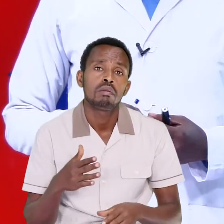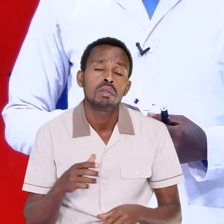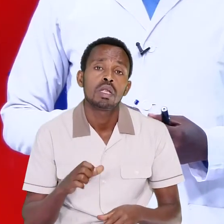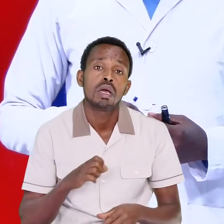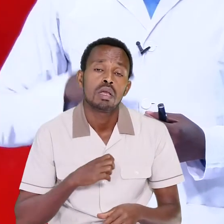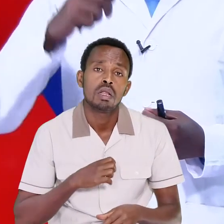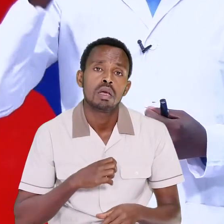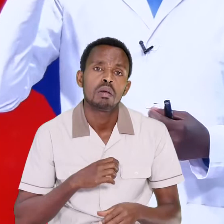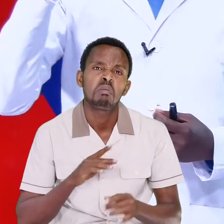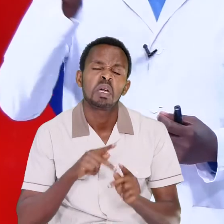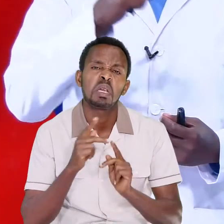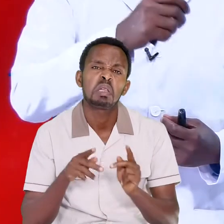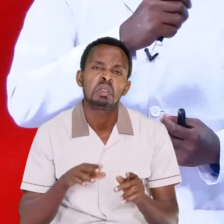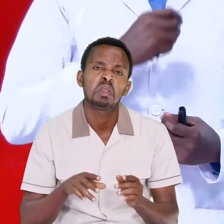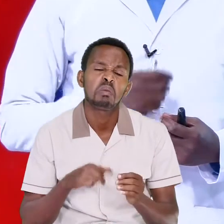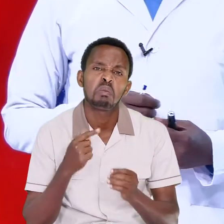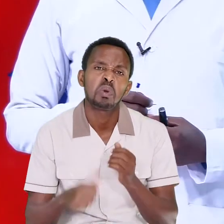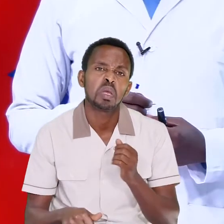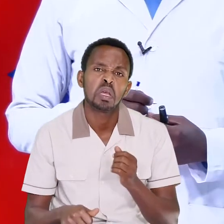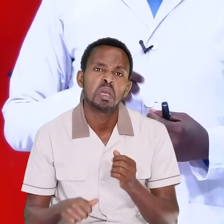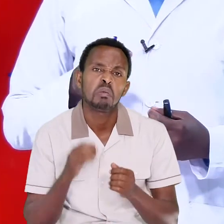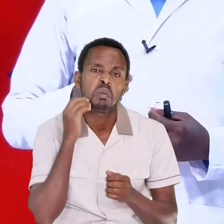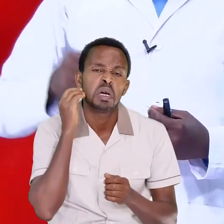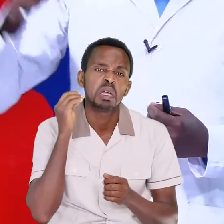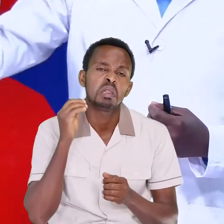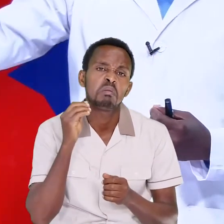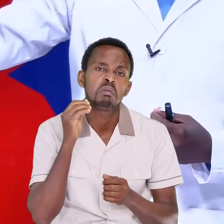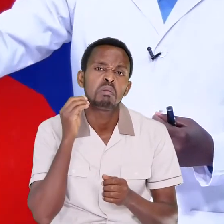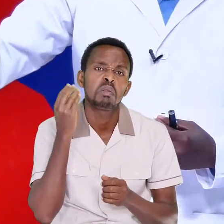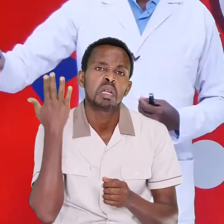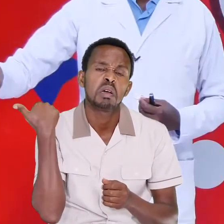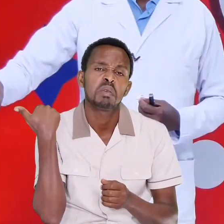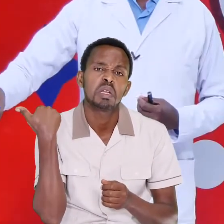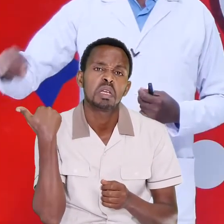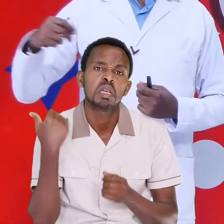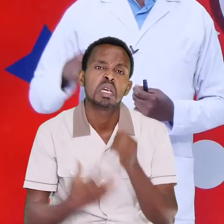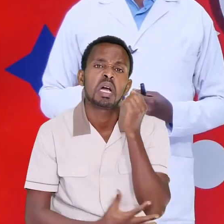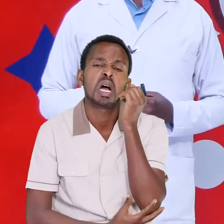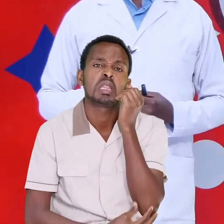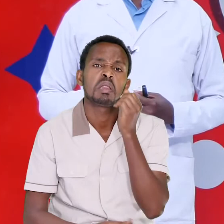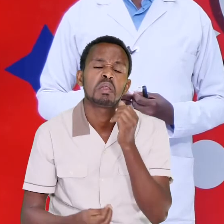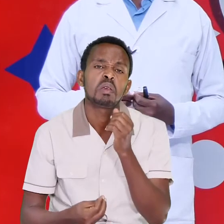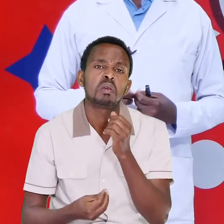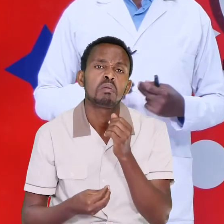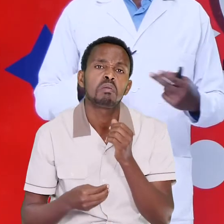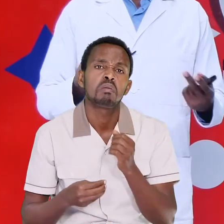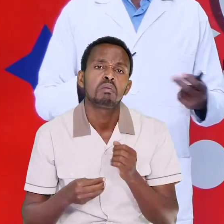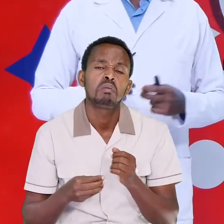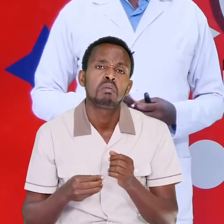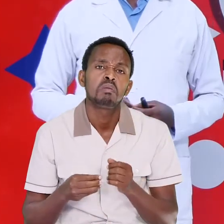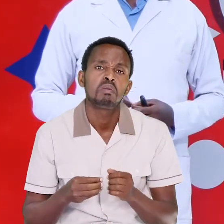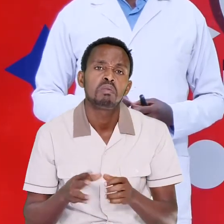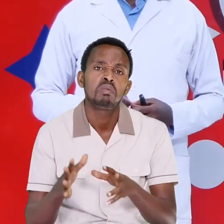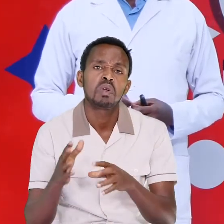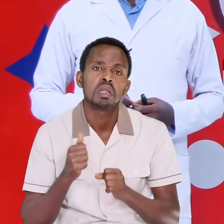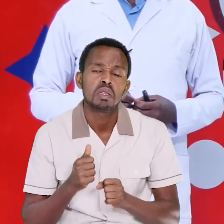bakkeetti bu'ee yookaan manatti irraanfadhee yookaan hattuun giiphii koo keessaa fudhattee dhabuu